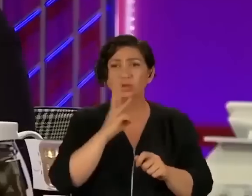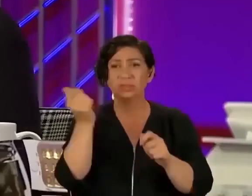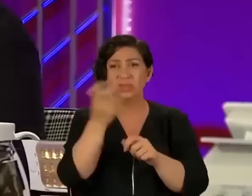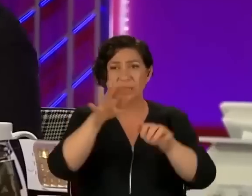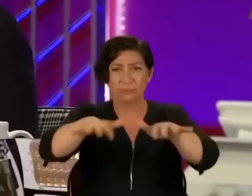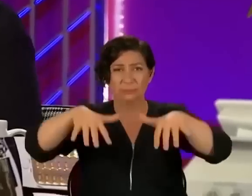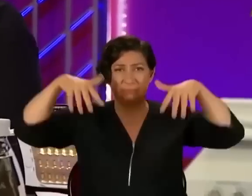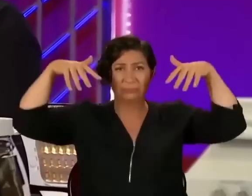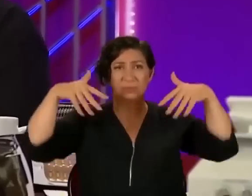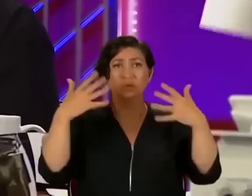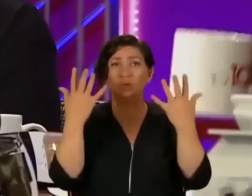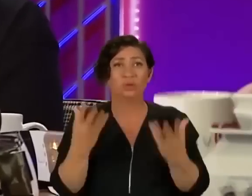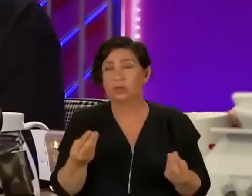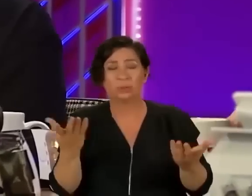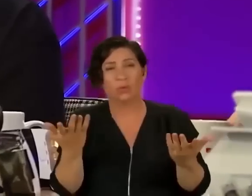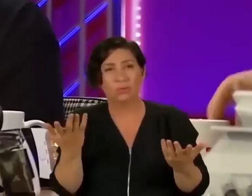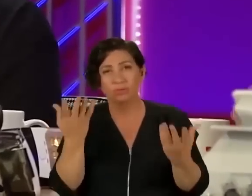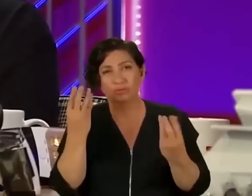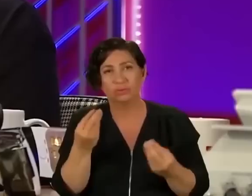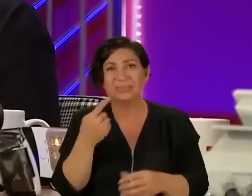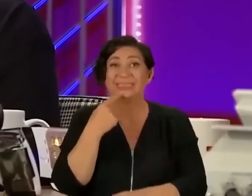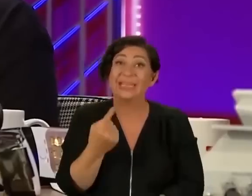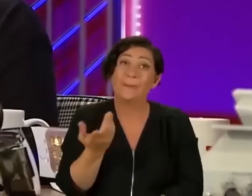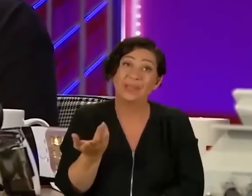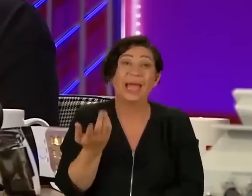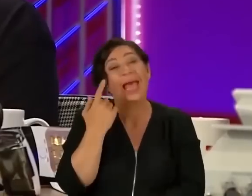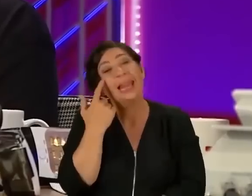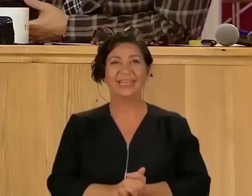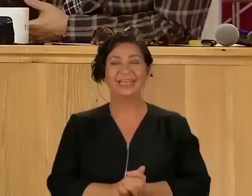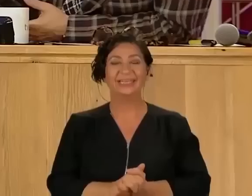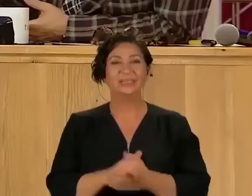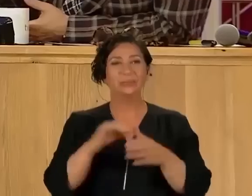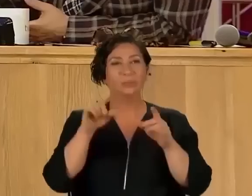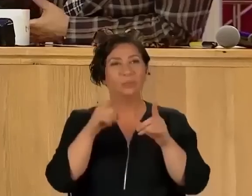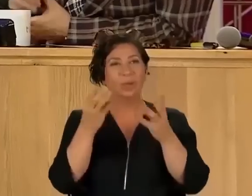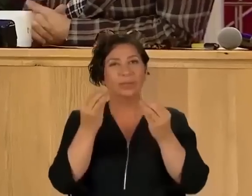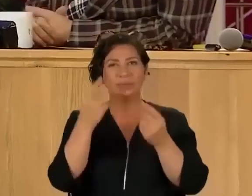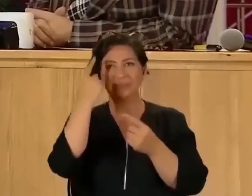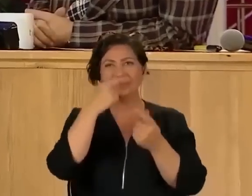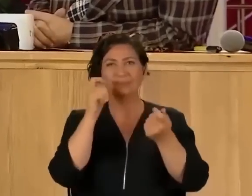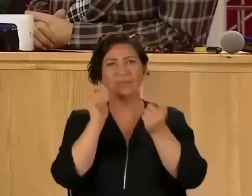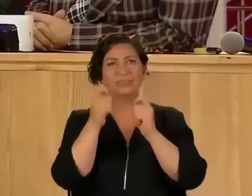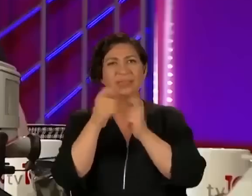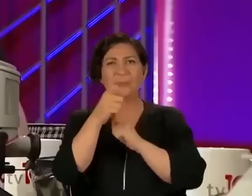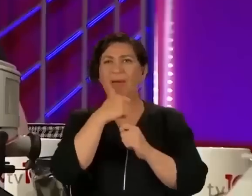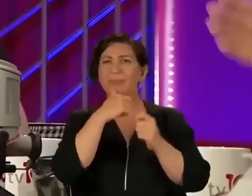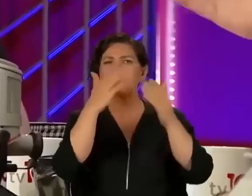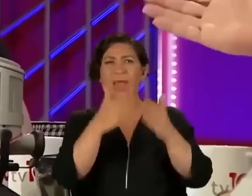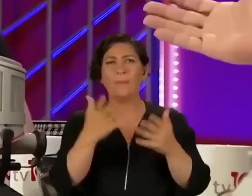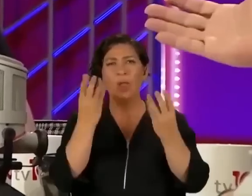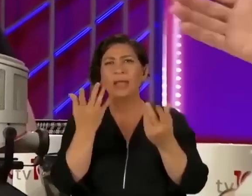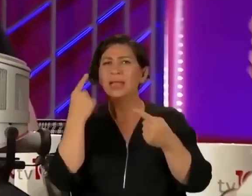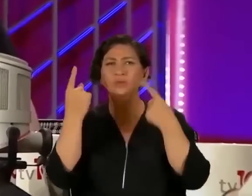Harbiye ne olacak hani solda attı diyebilir insanlar. Yani hayırlısı var. Bu kadar çok tip değiştiren bir adam olarak